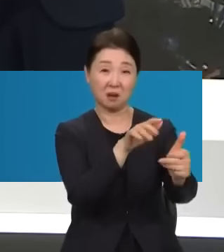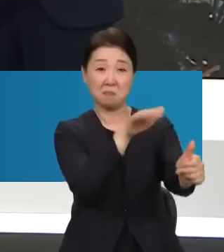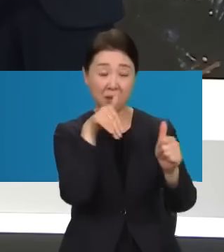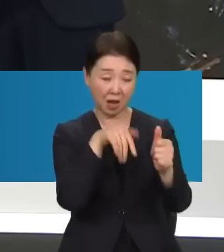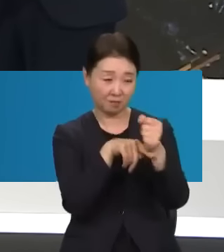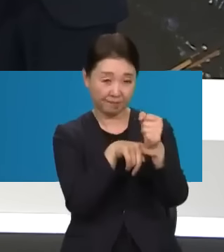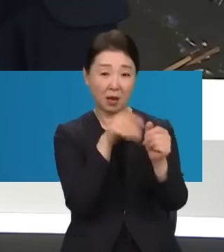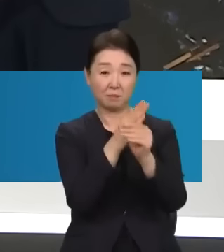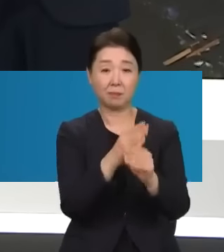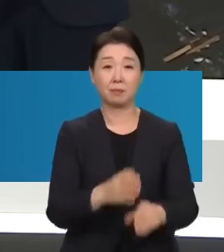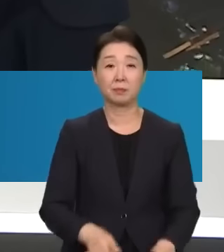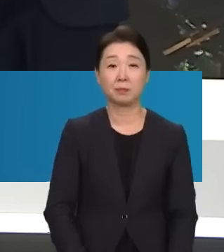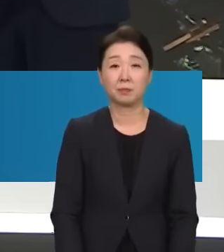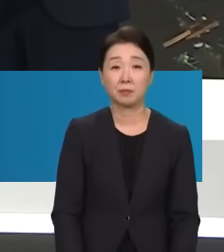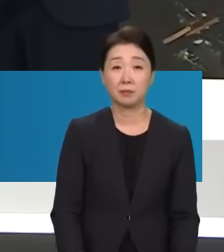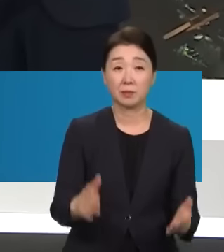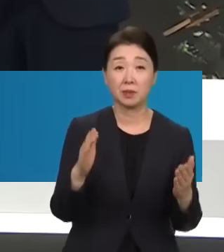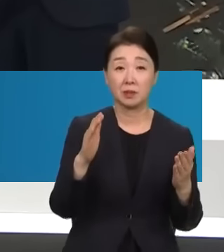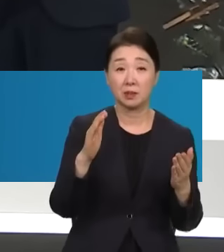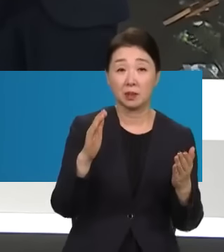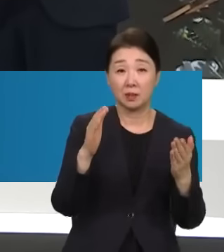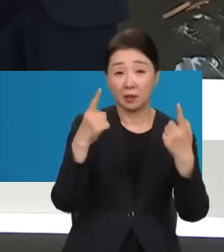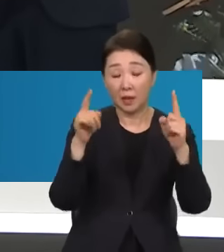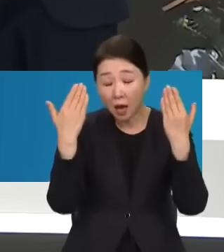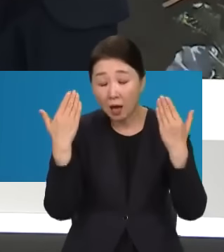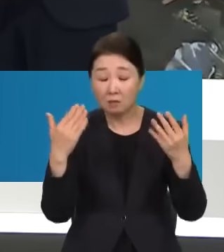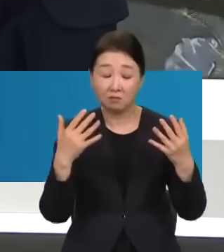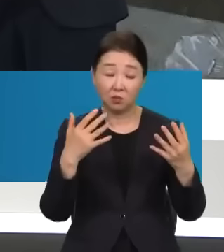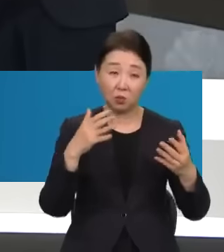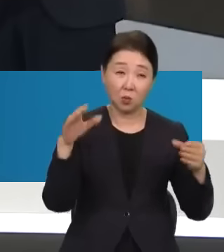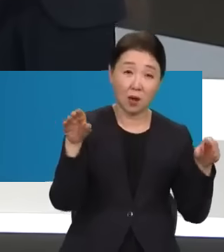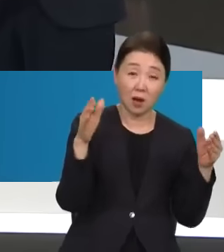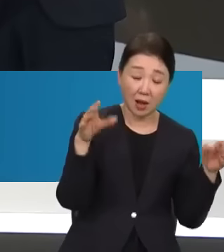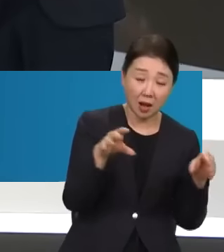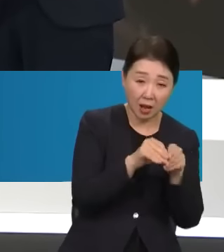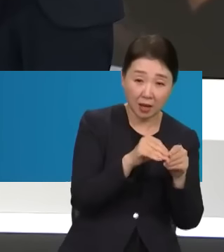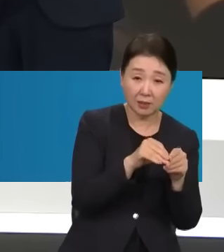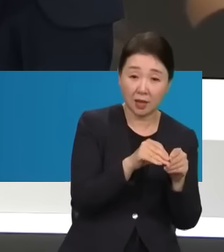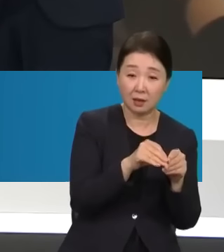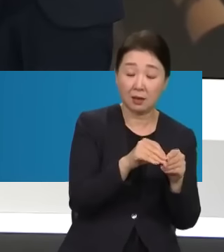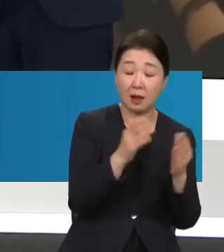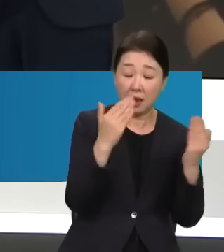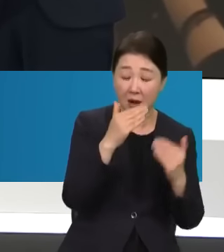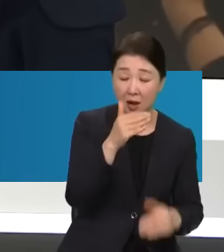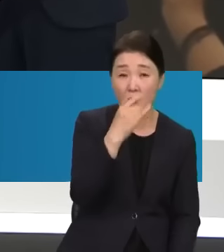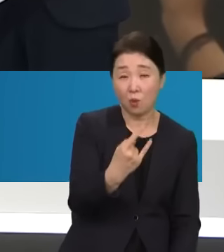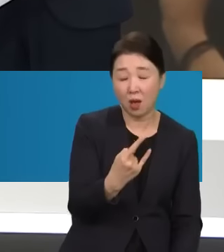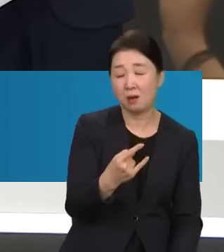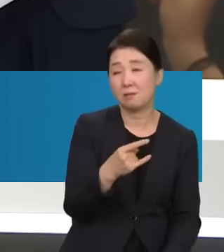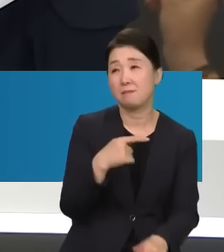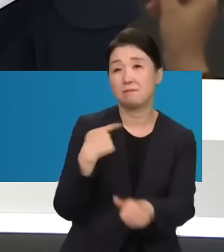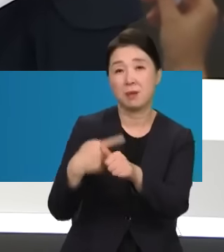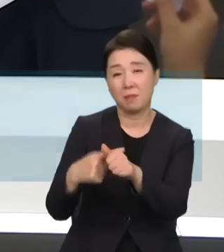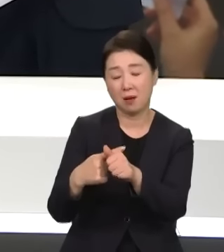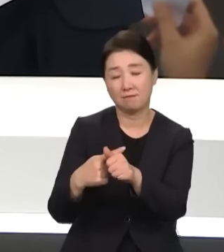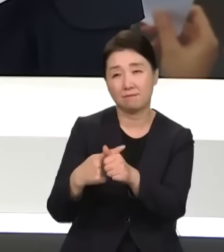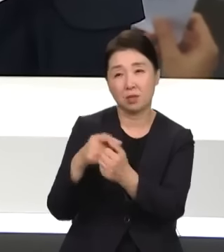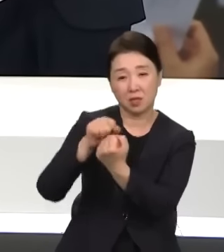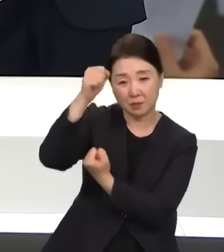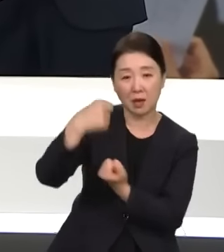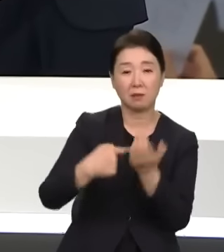수사에 착수했습니다. 대학과 총학생회는 잇따라 상대를 비판하는 입장문을 내는 등 갈등이 갈수록 더 깊어지고 있습니다. 김희란